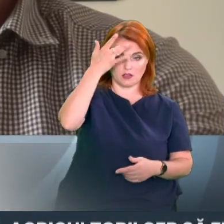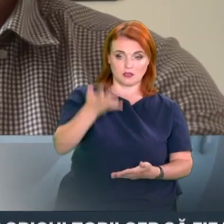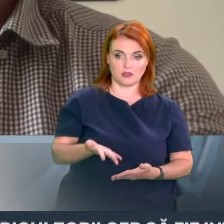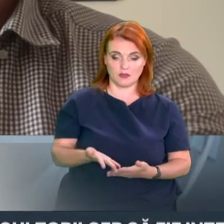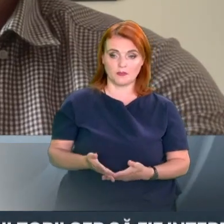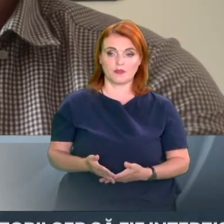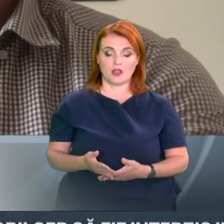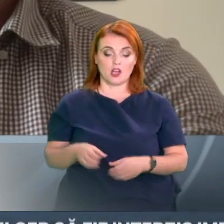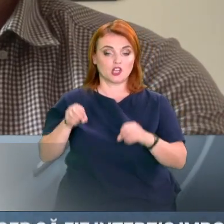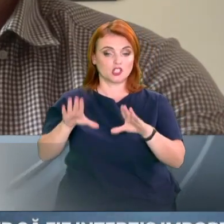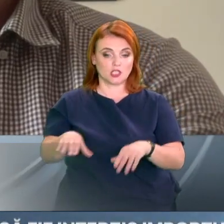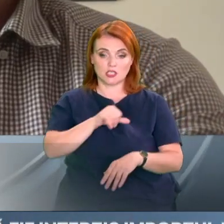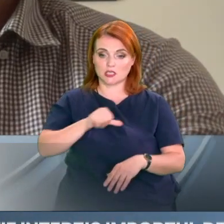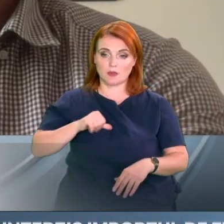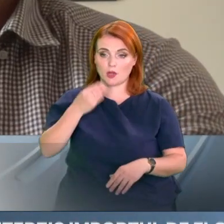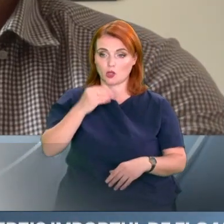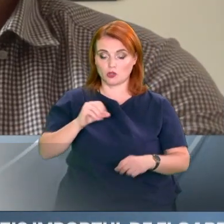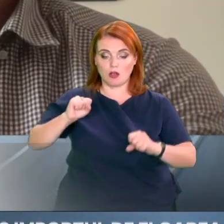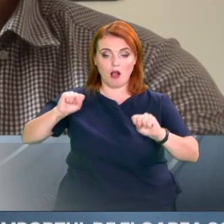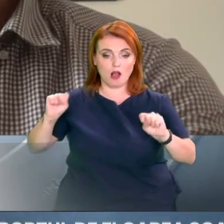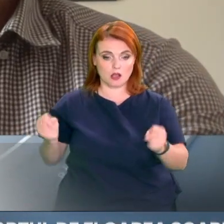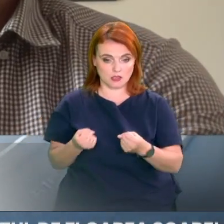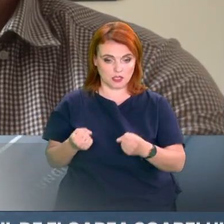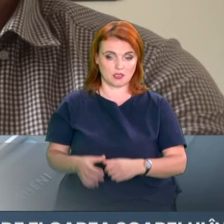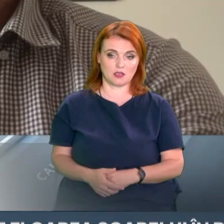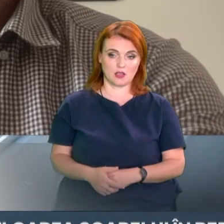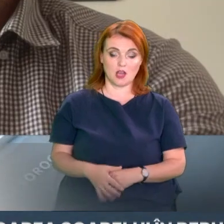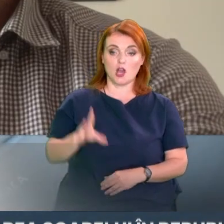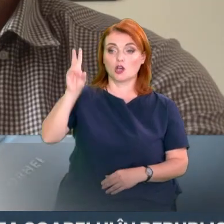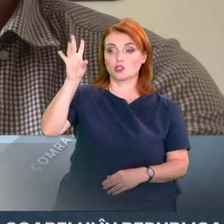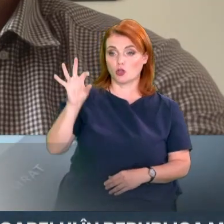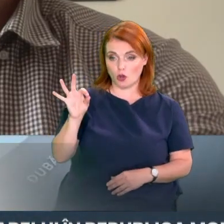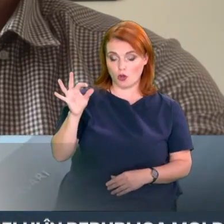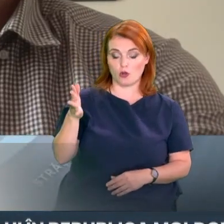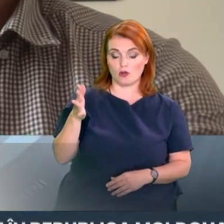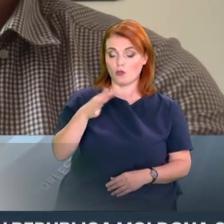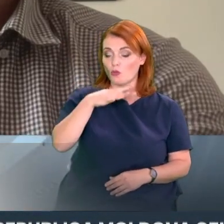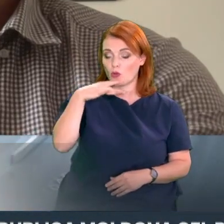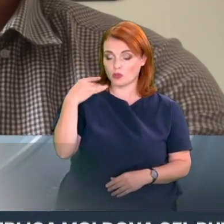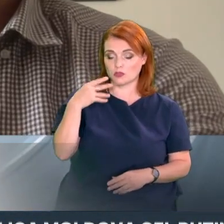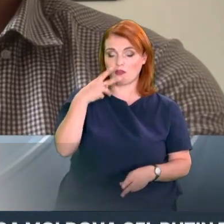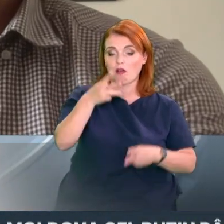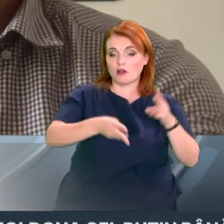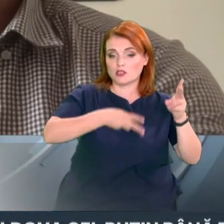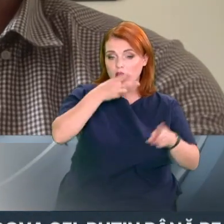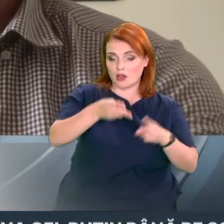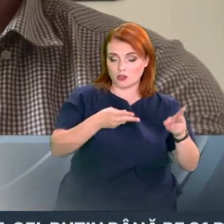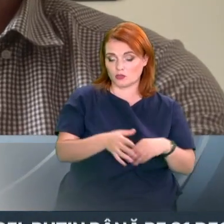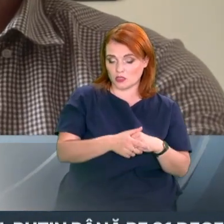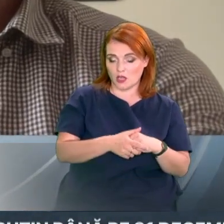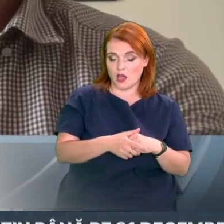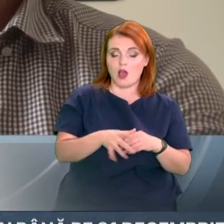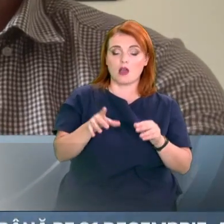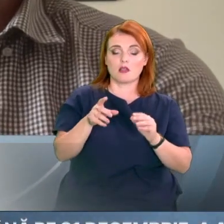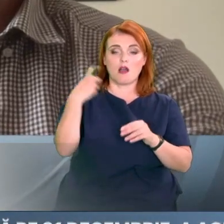sunt frigiderele, doar că mulți agricultori se plâng de prețul mare la energie electrică. Este aceasta